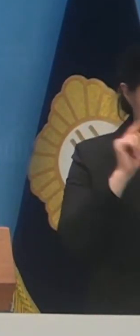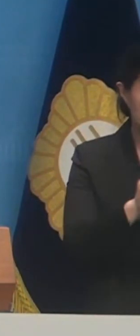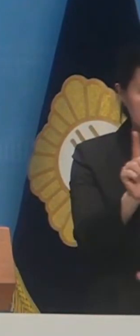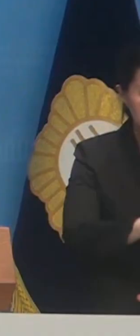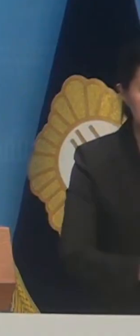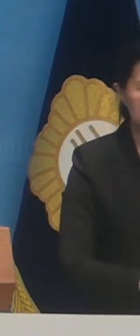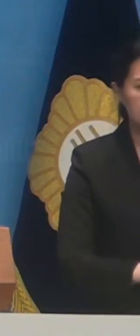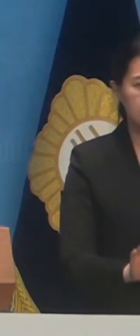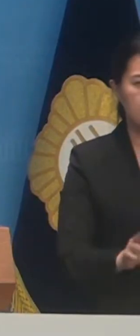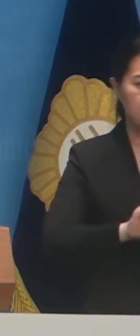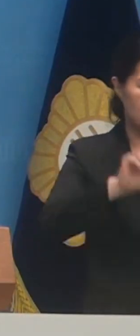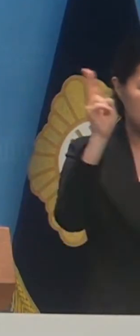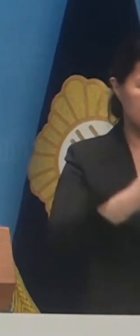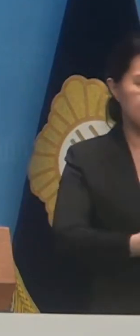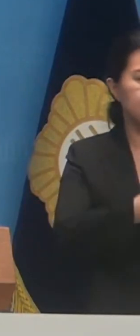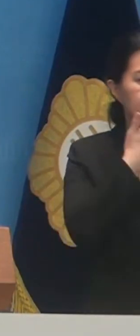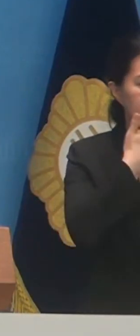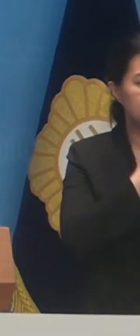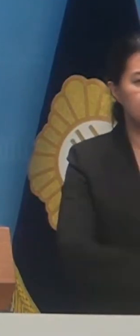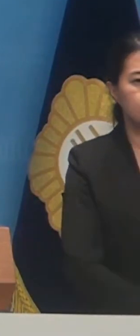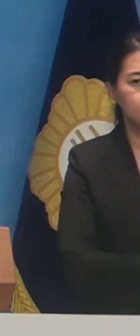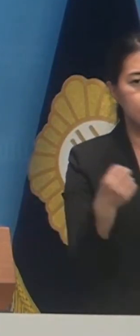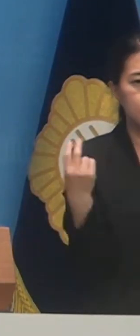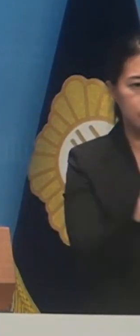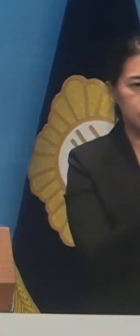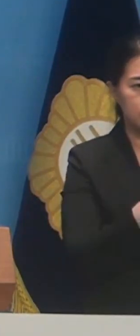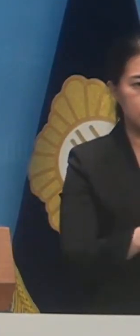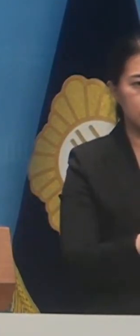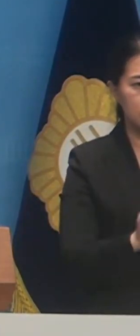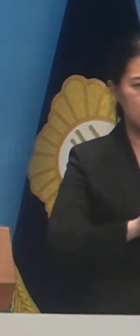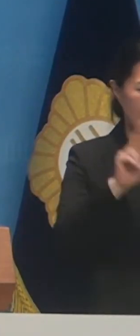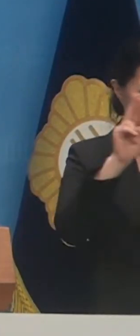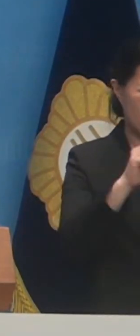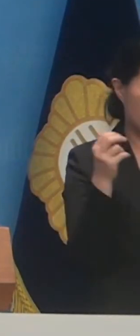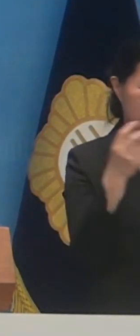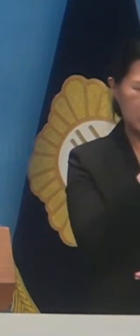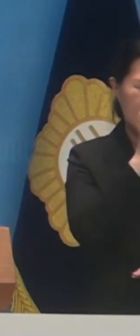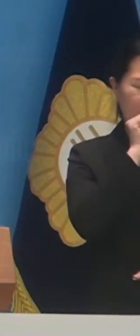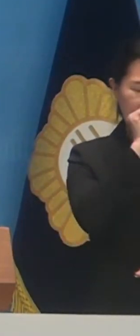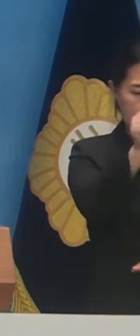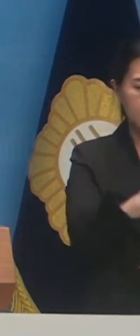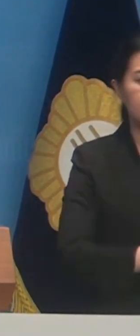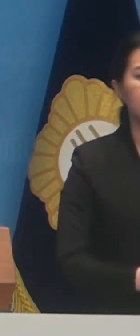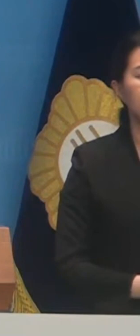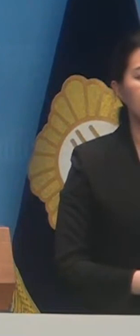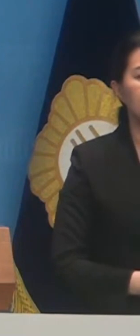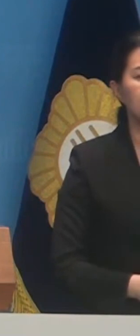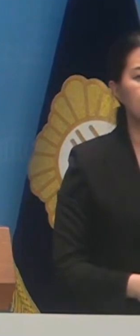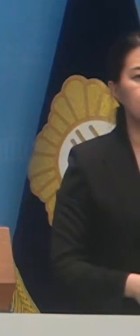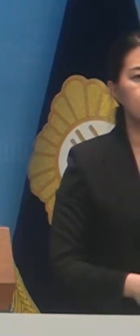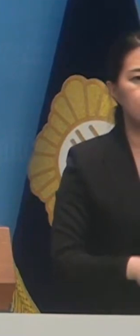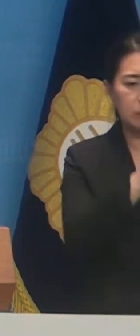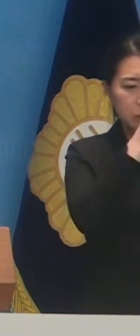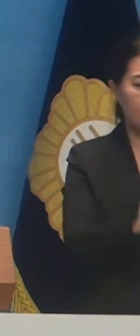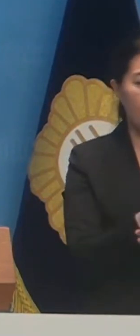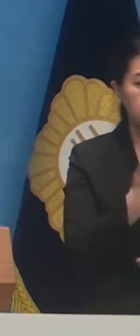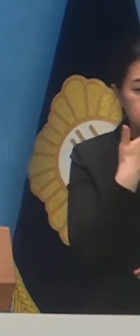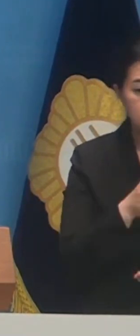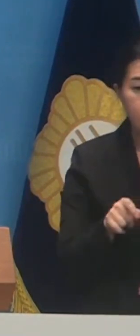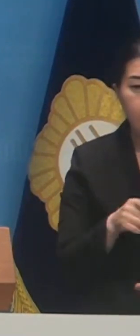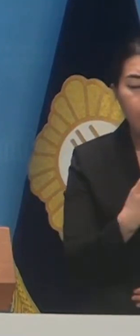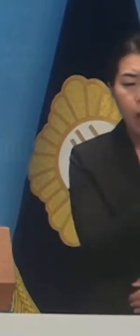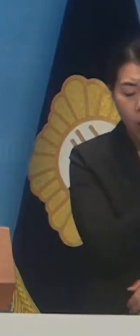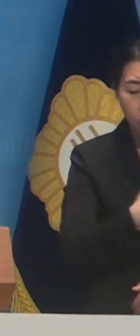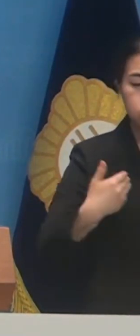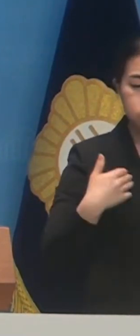명령은 결코 철회되지 않을 것이고 철회되어서는 또한 안 되는 것입니다. 죄 없으면